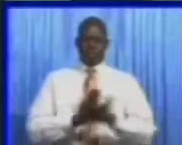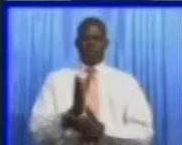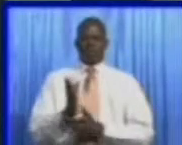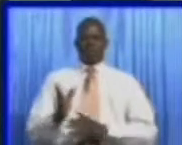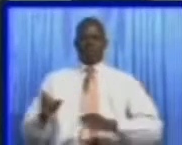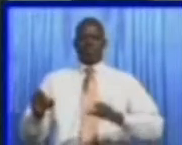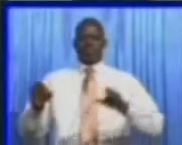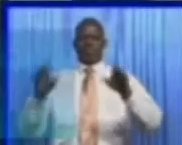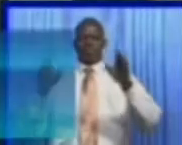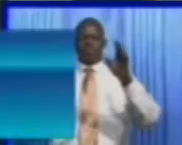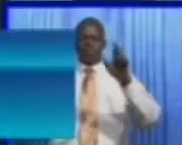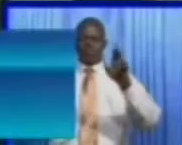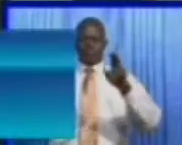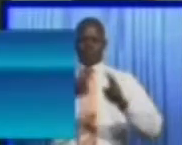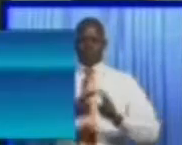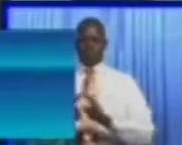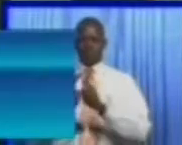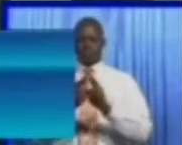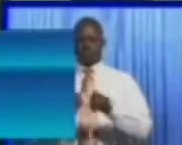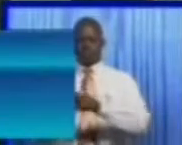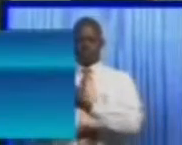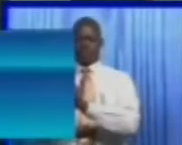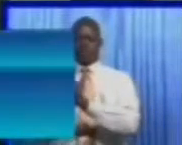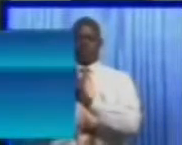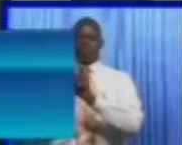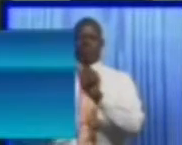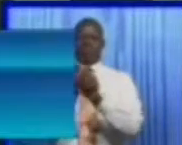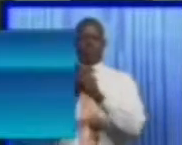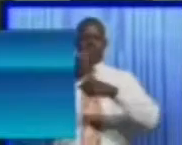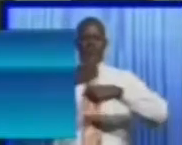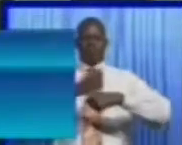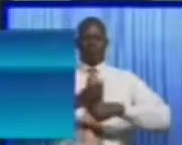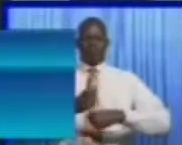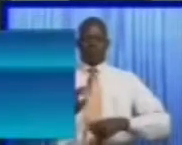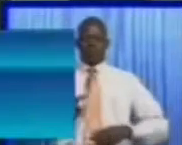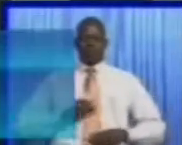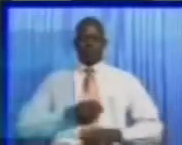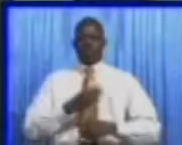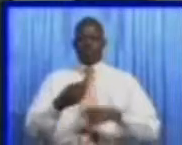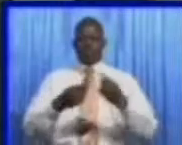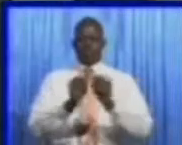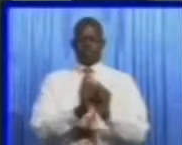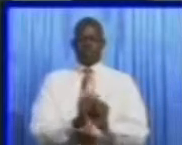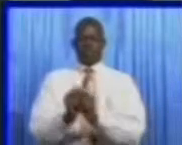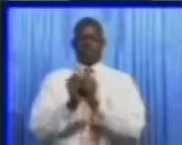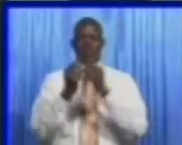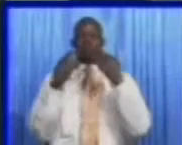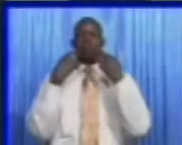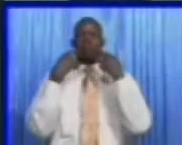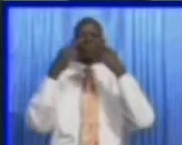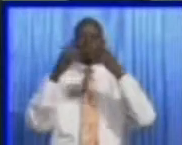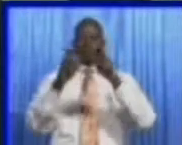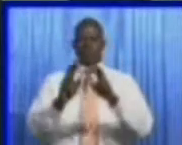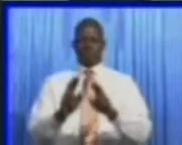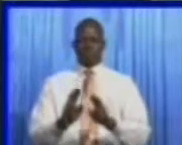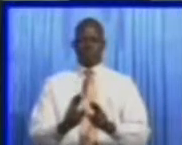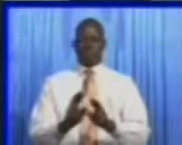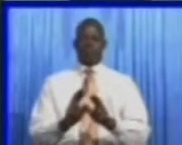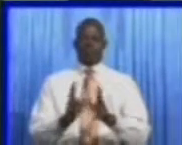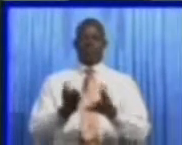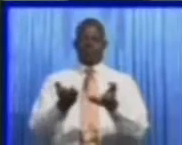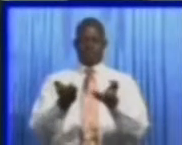ces différentes initiatives-là que nous allons ensemble répondre aux